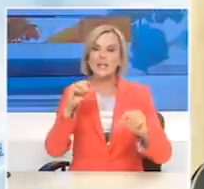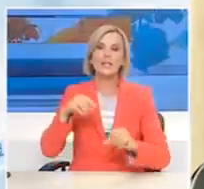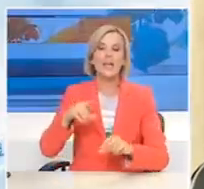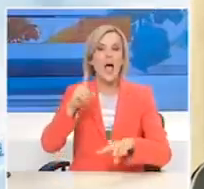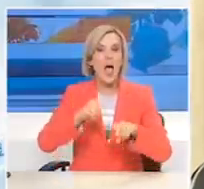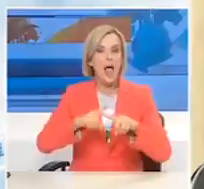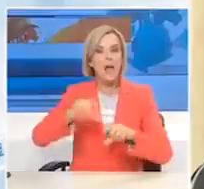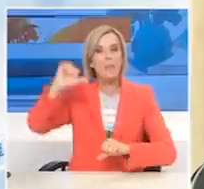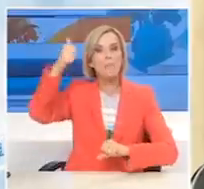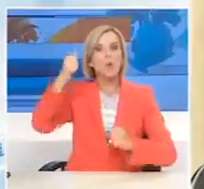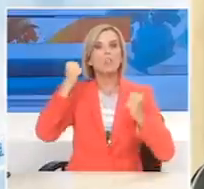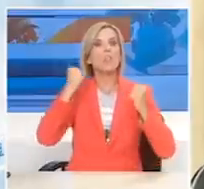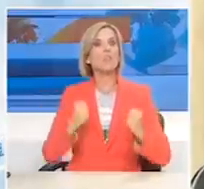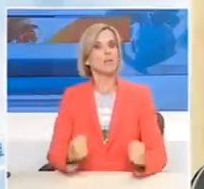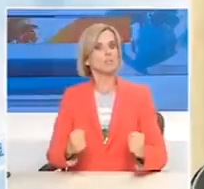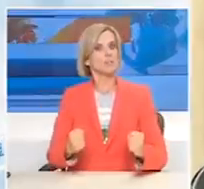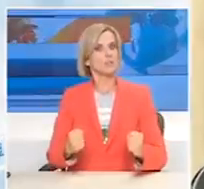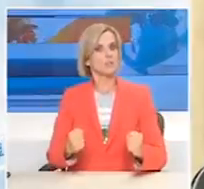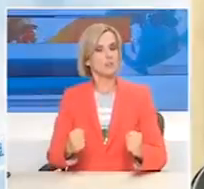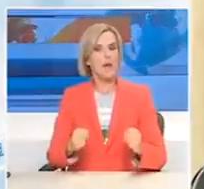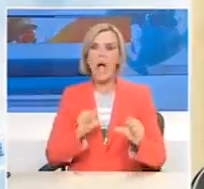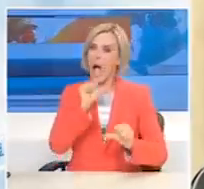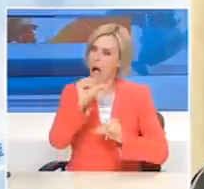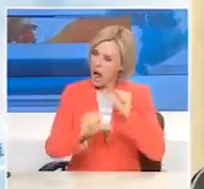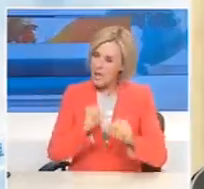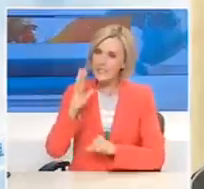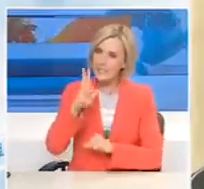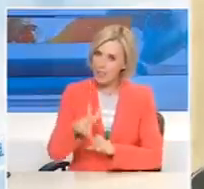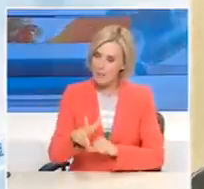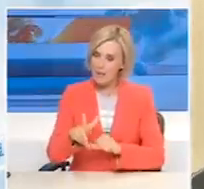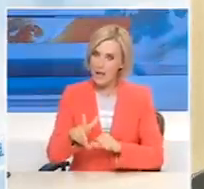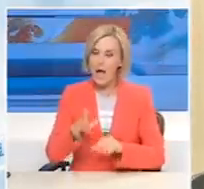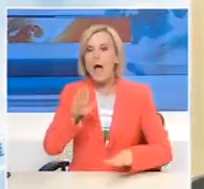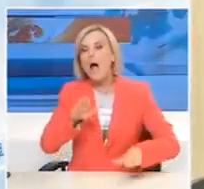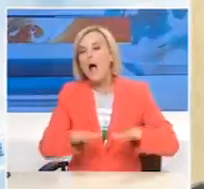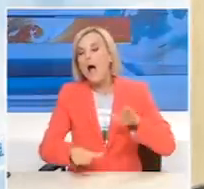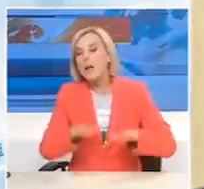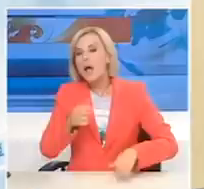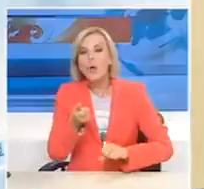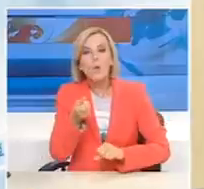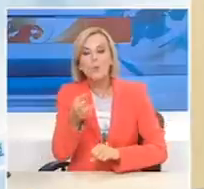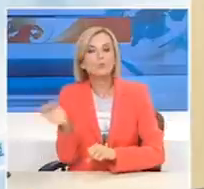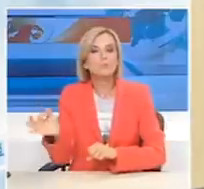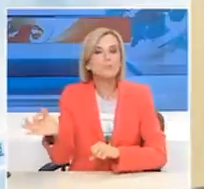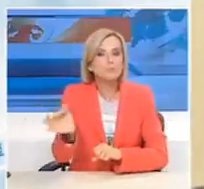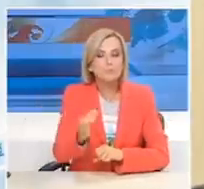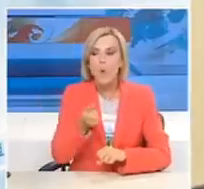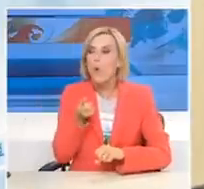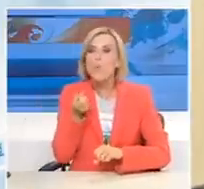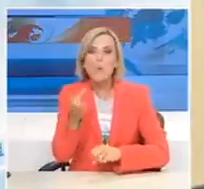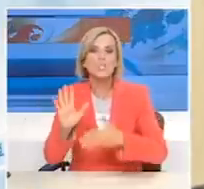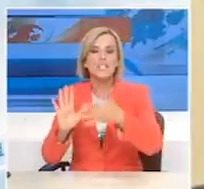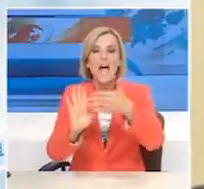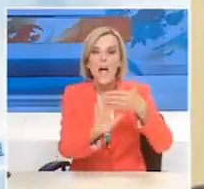πρώτες θέσεις, είναι ένας δυναμικός πίνακας που αλλάζει μέρα με την ημέρα, ανάλογα με την διενέργεια της ιχνηλασιμότητας και των